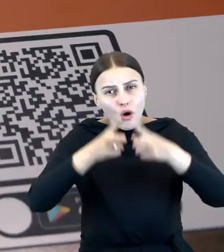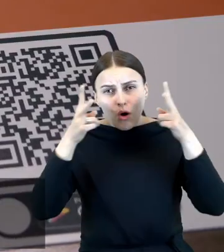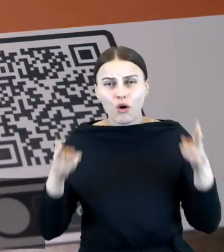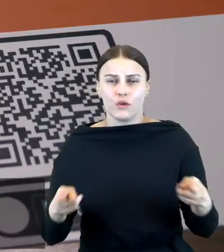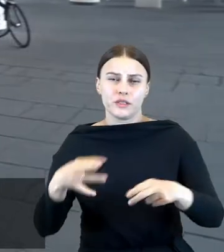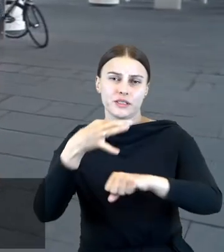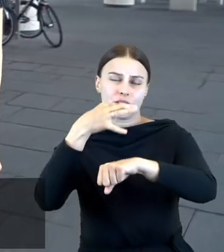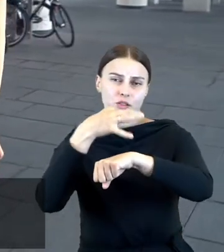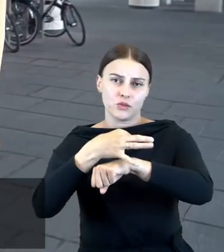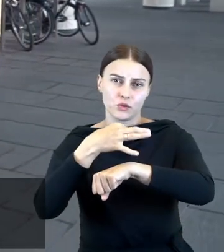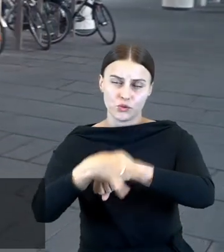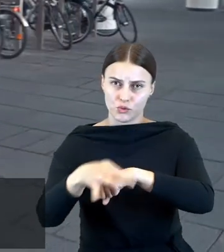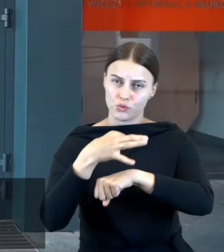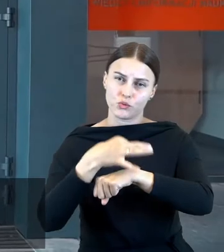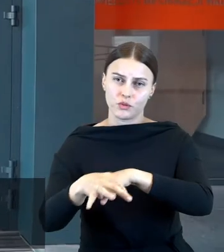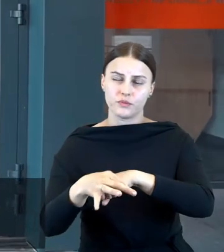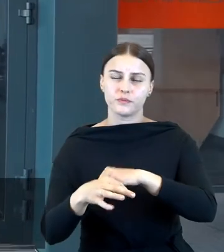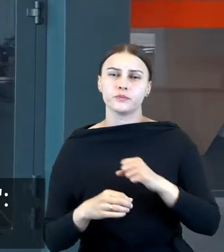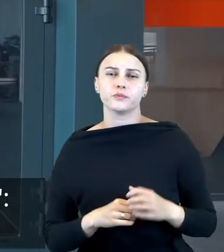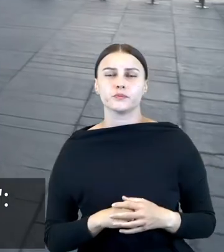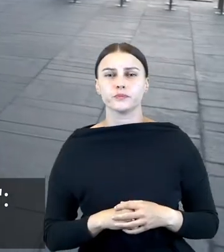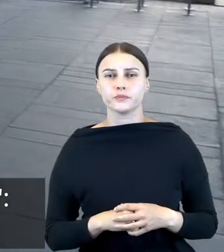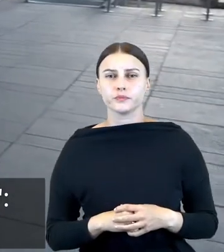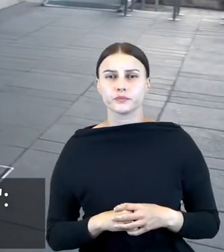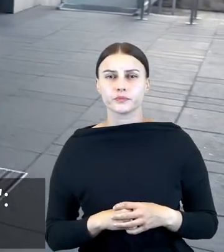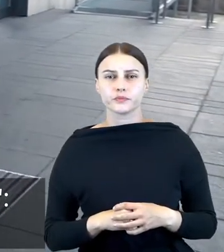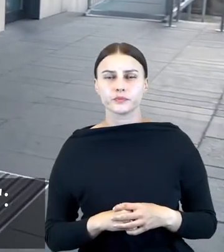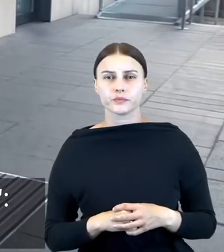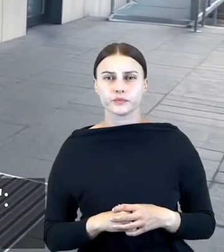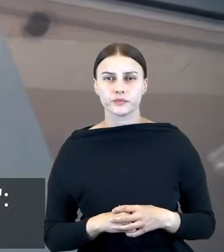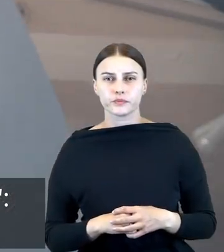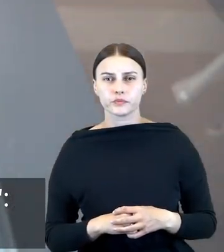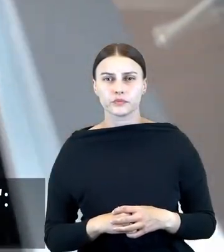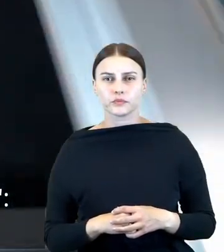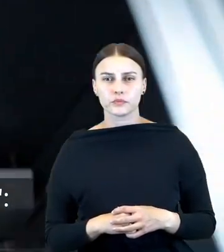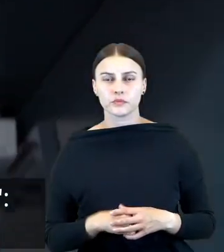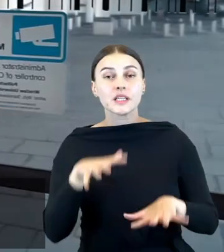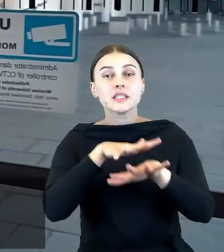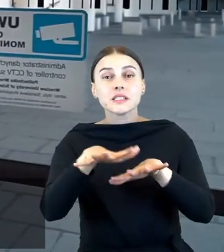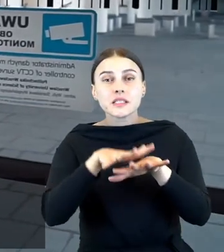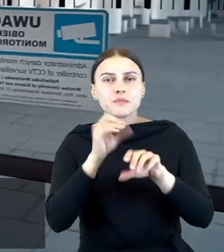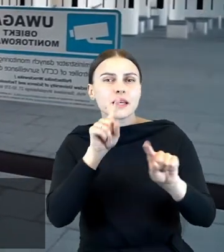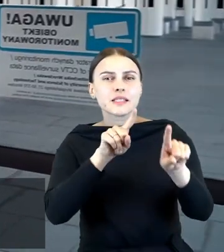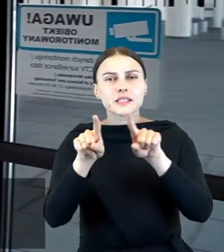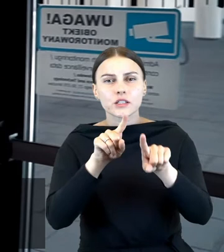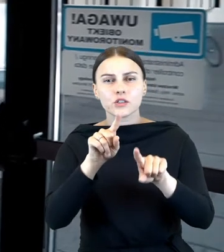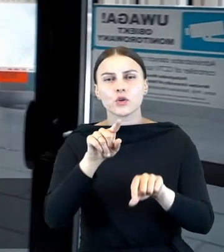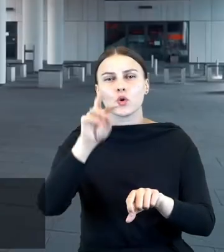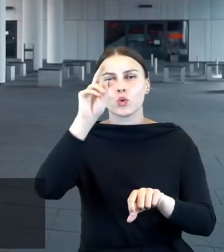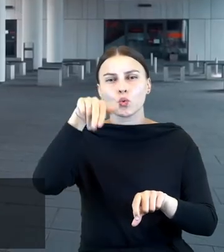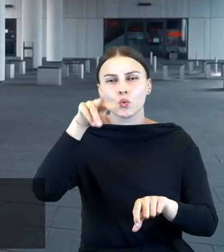asystenta edukacyjnego, który wspiera ich w całym procesie nauki. Budynek D21. System